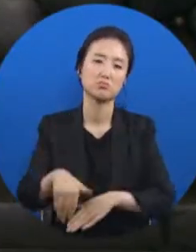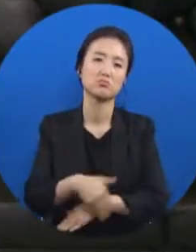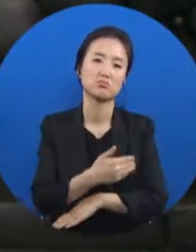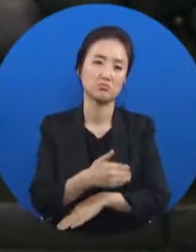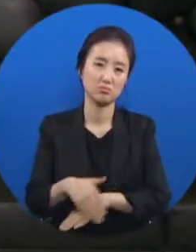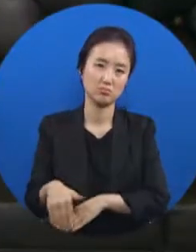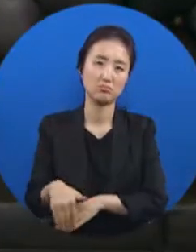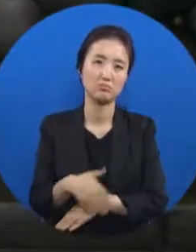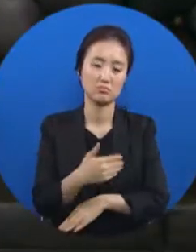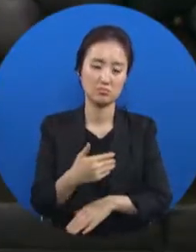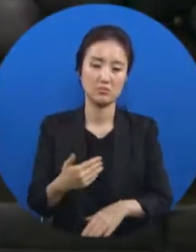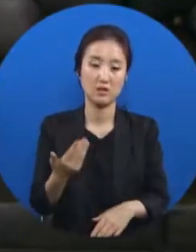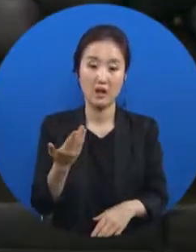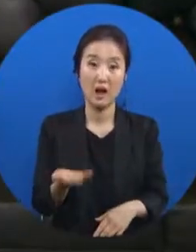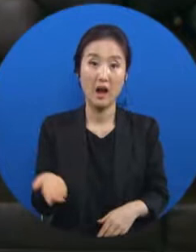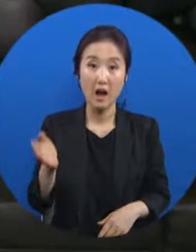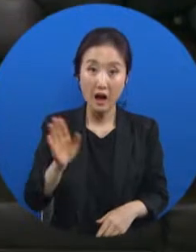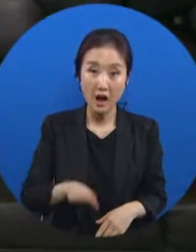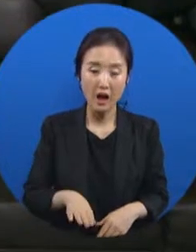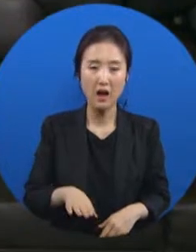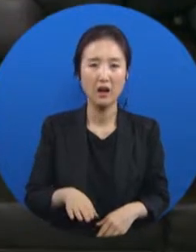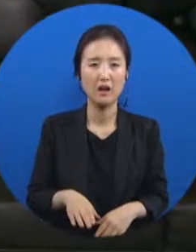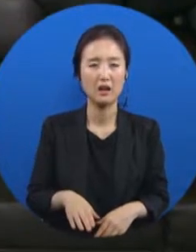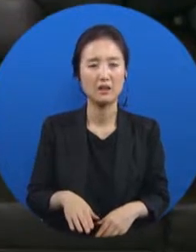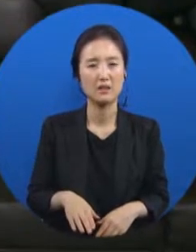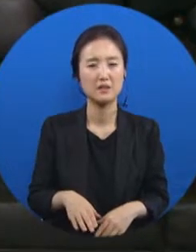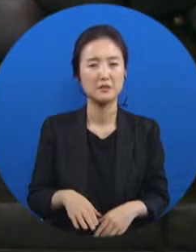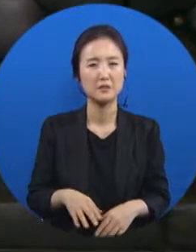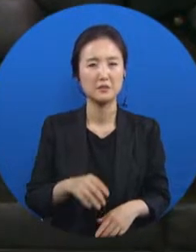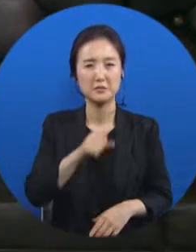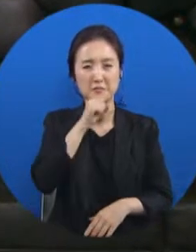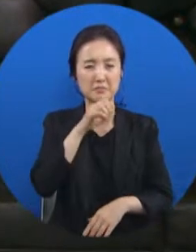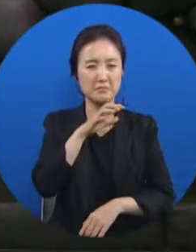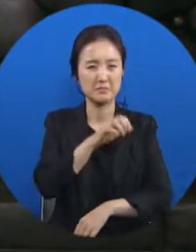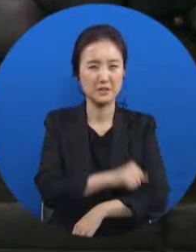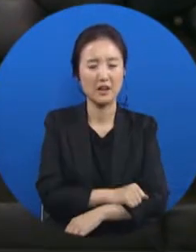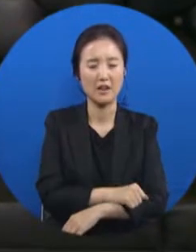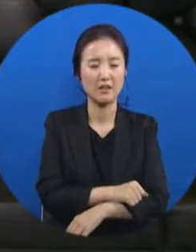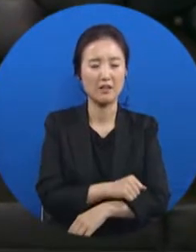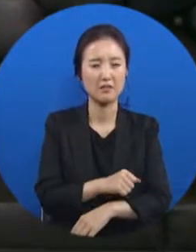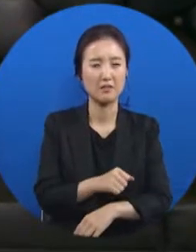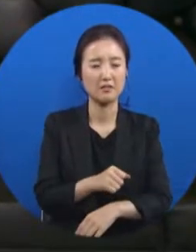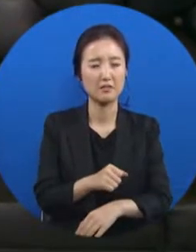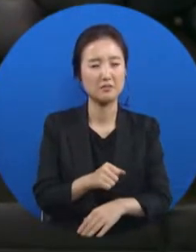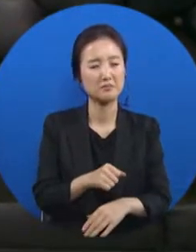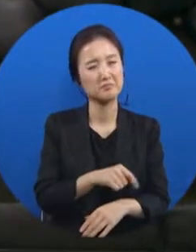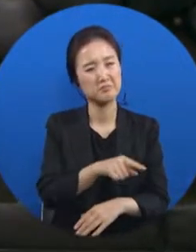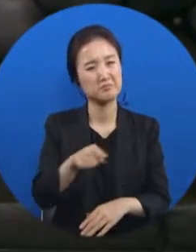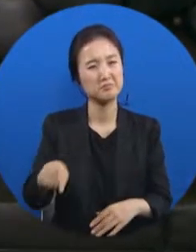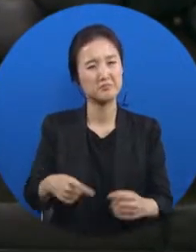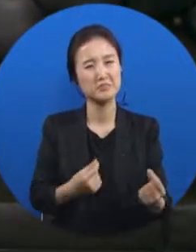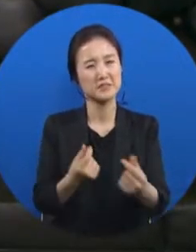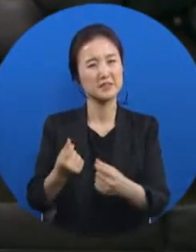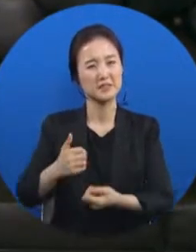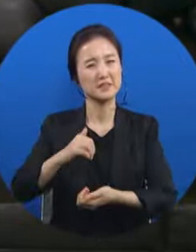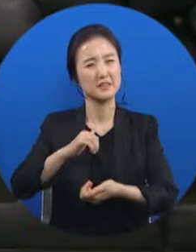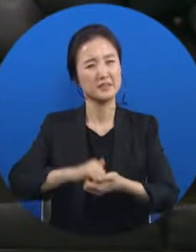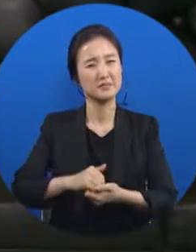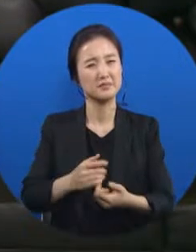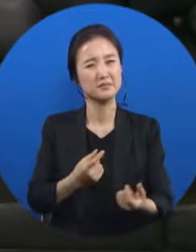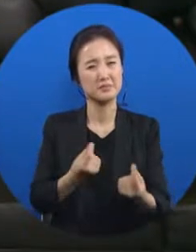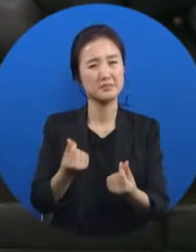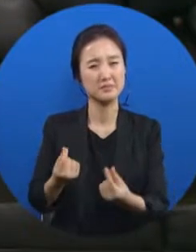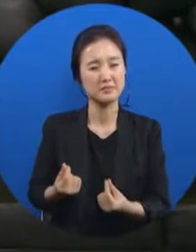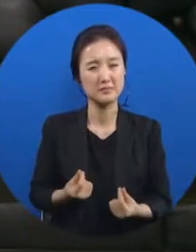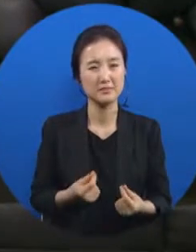하지만 그래봤자 뭐 성적이 거기서 거기죠. 예. 하지만은 그 뒤로 이제 우리 그